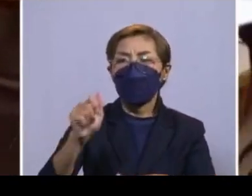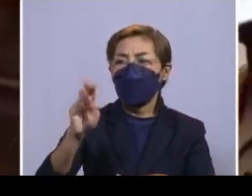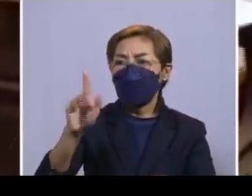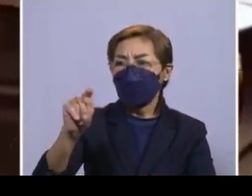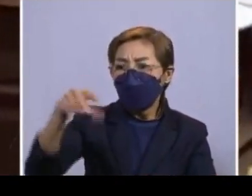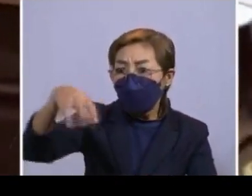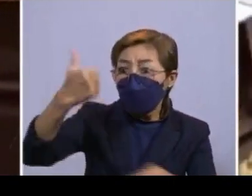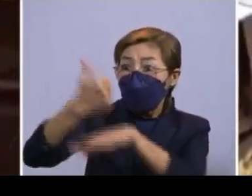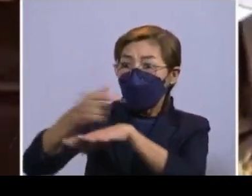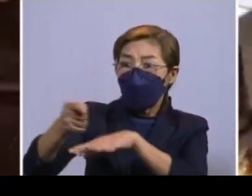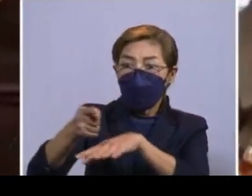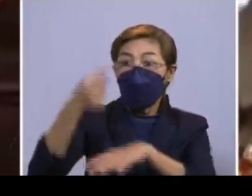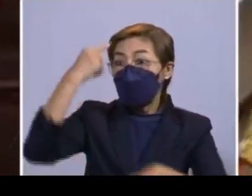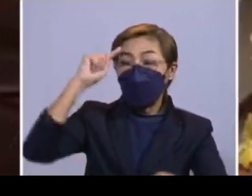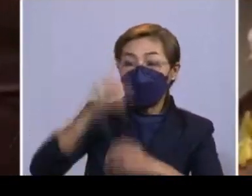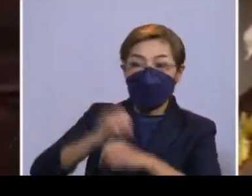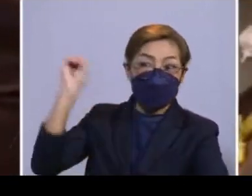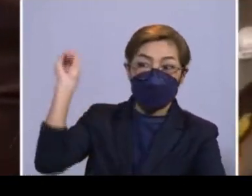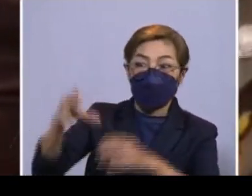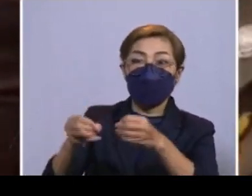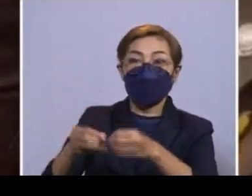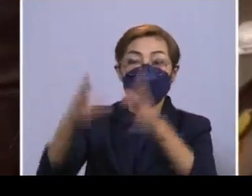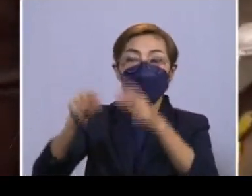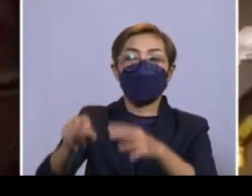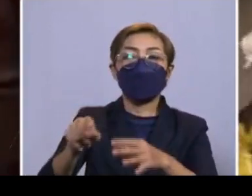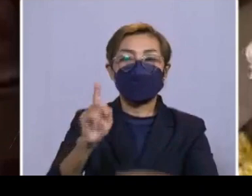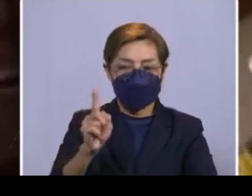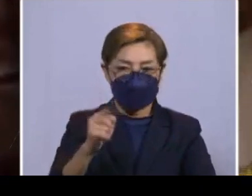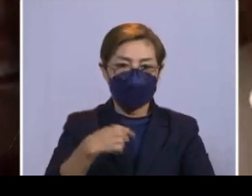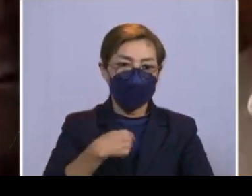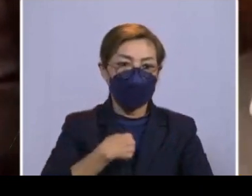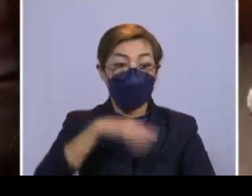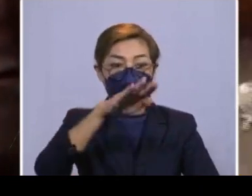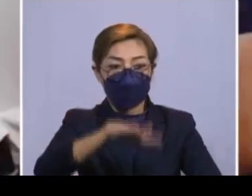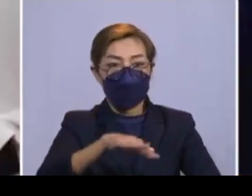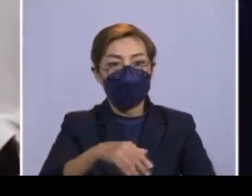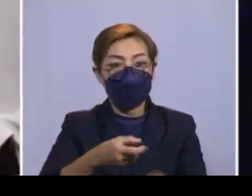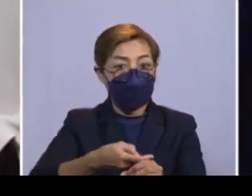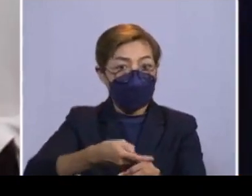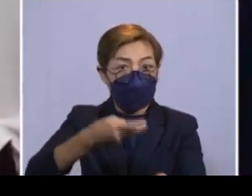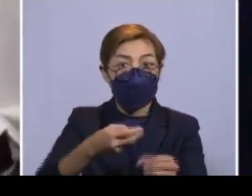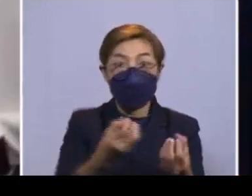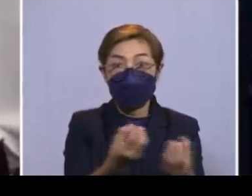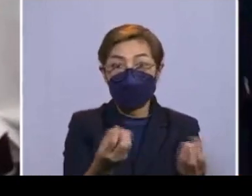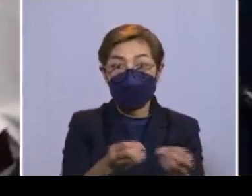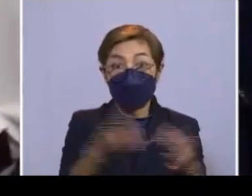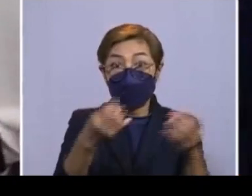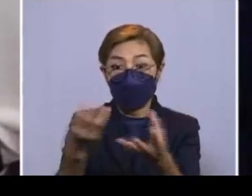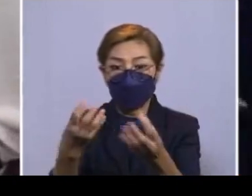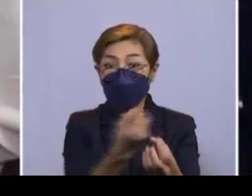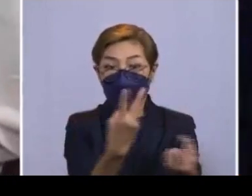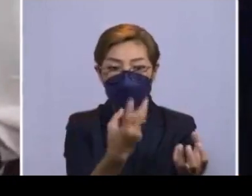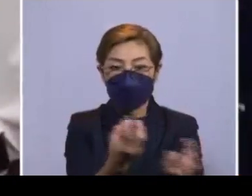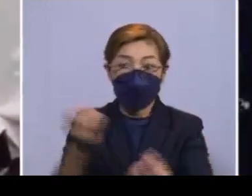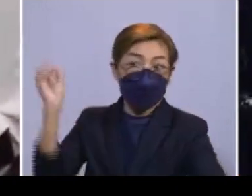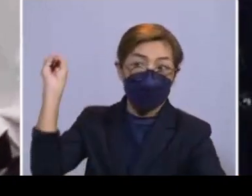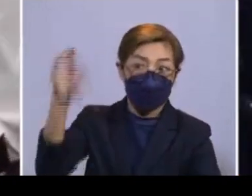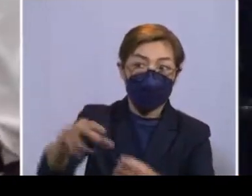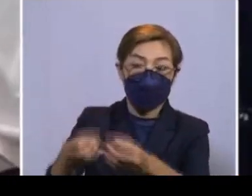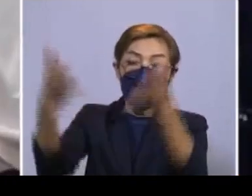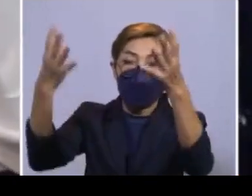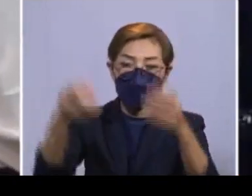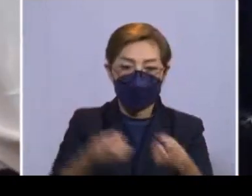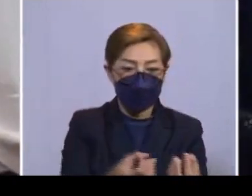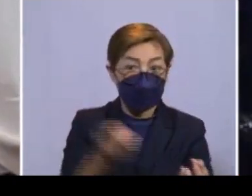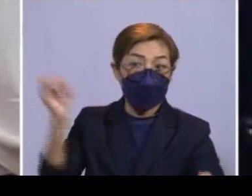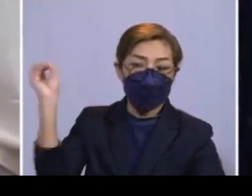าจากรุ่นน้องตัวเองเป็นคนปาระเบิดเองและปาไปทั้งหมด2ลูกแต่ว่ามันด้านไป1ลูกอย่างที่ตำรวจเขาไปเจอ